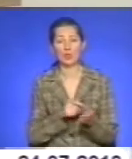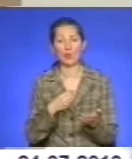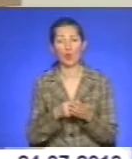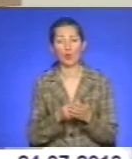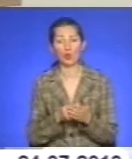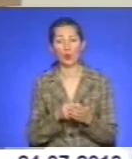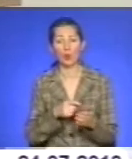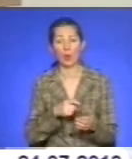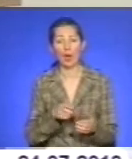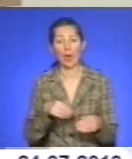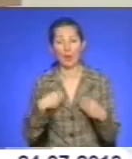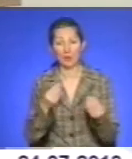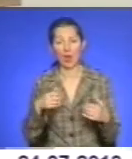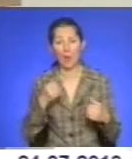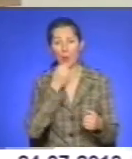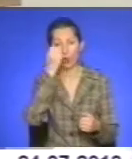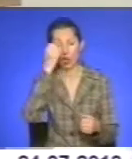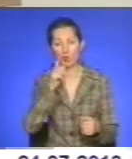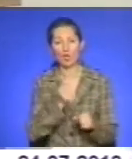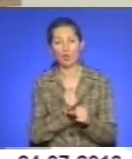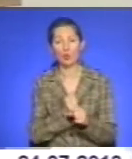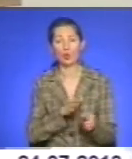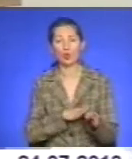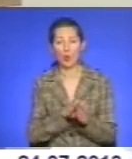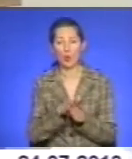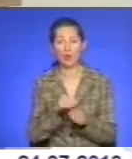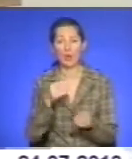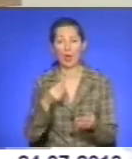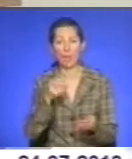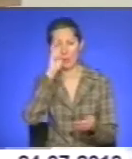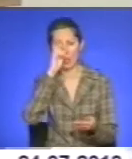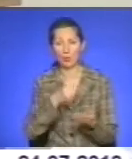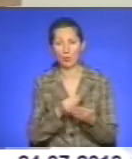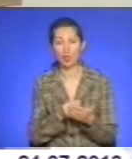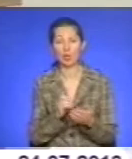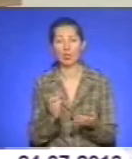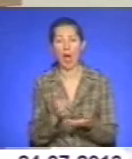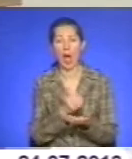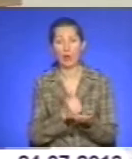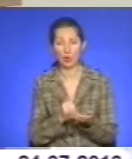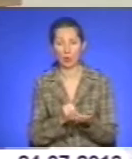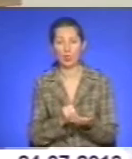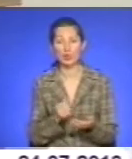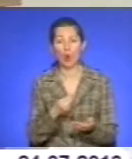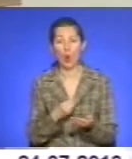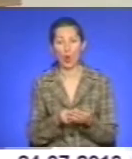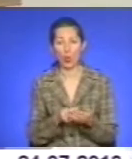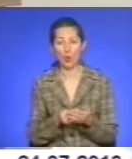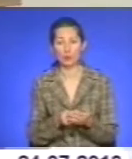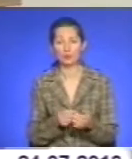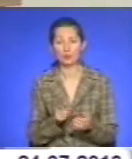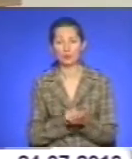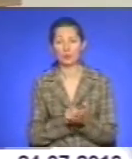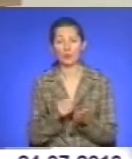подяку за роботу над наповненням бюджету, за акумуляцію коштів до бюджету Пенсійного фонду. Нам з вами